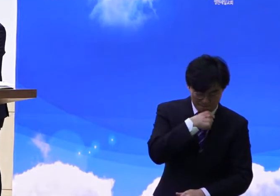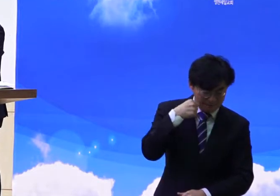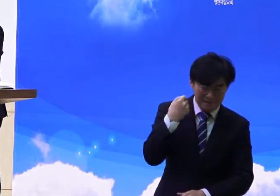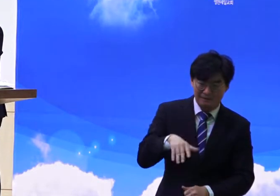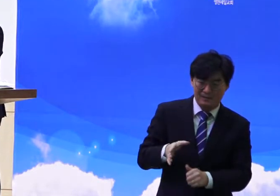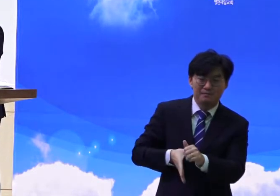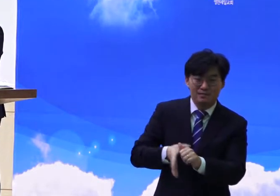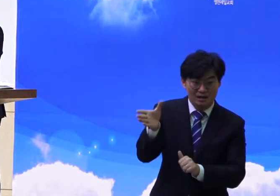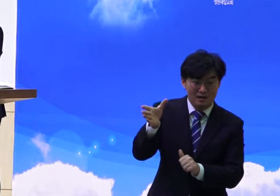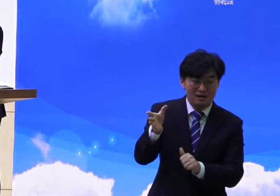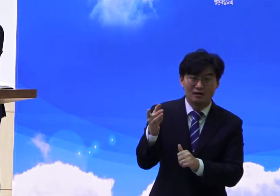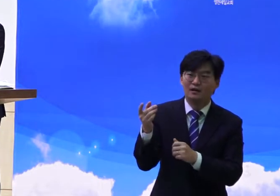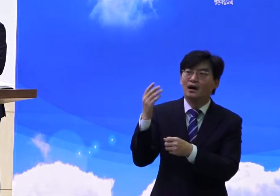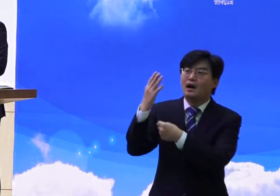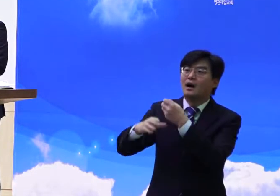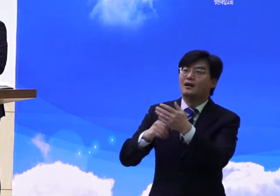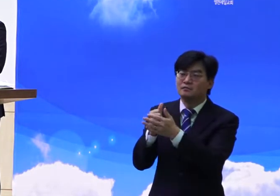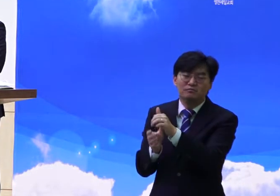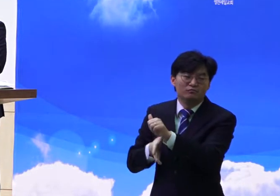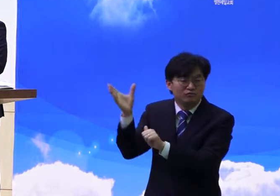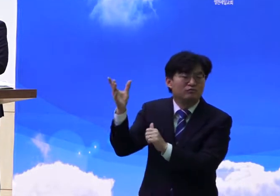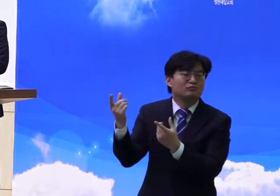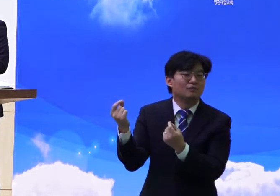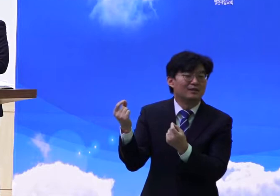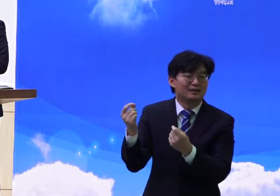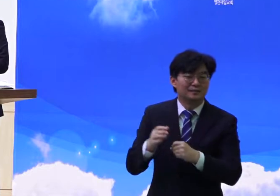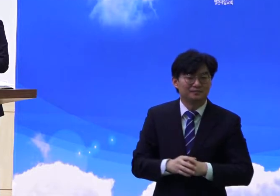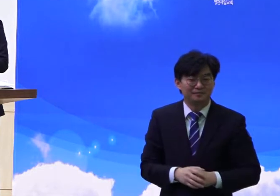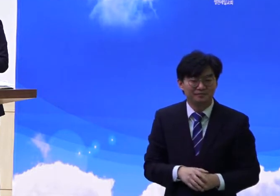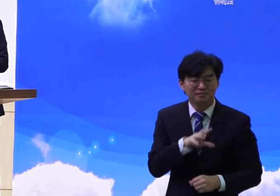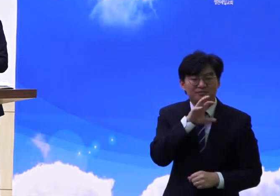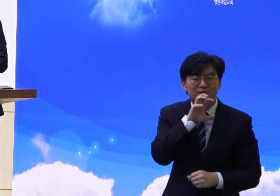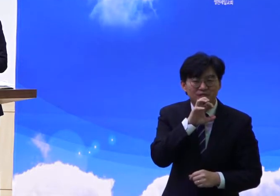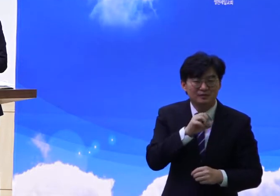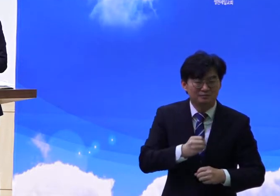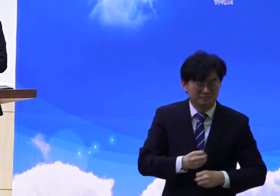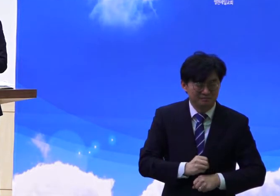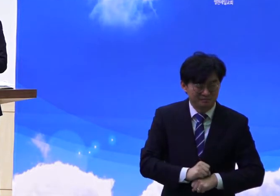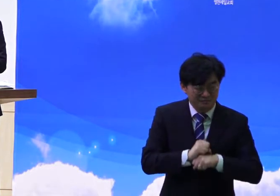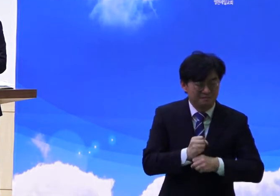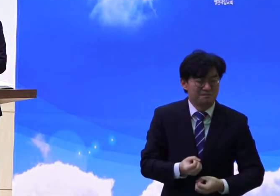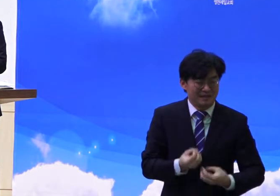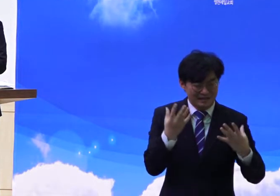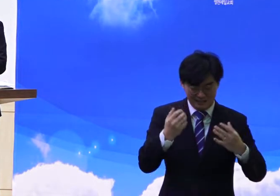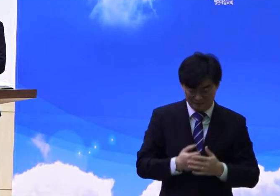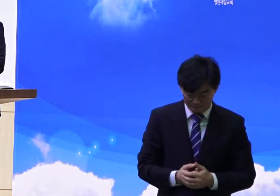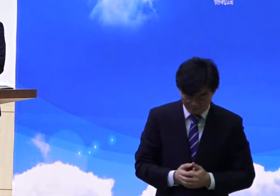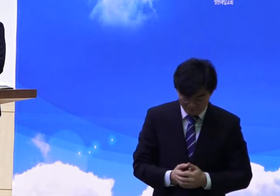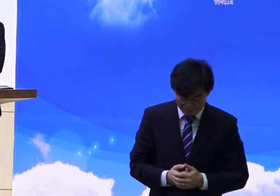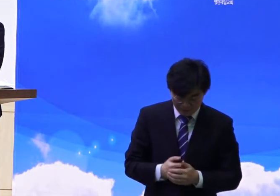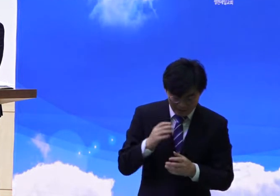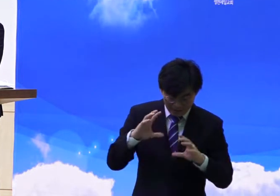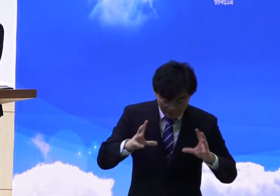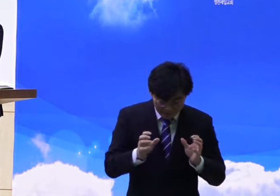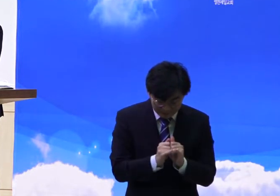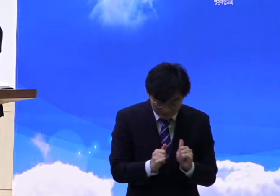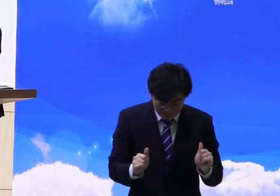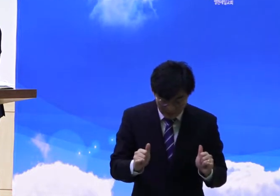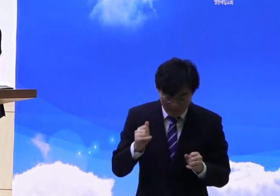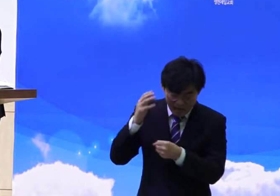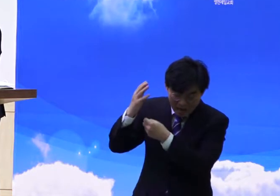하나님의 공급하심에 대한 불평이었습니다. 그래서 5절 말씀에 보면 백성들이 하나님과